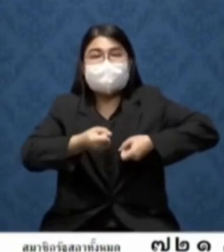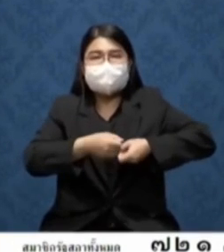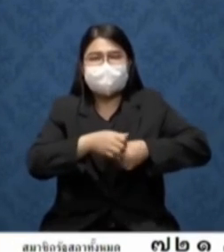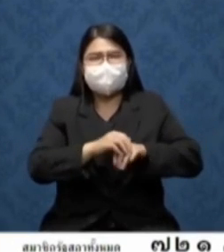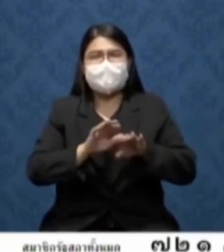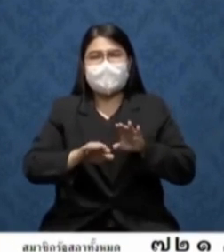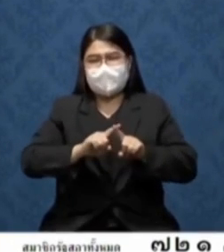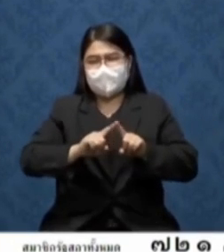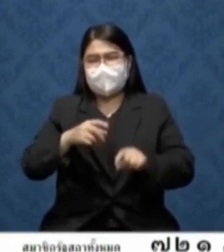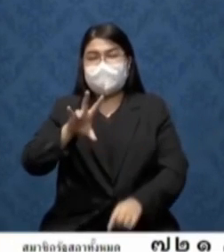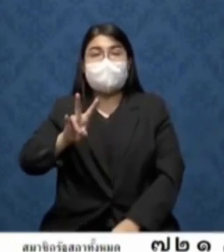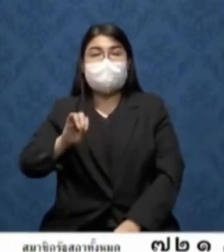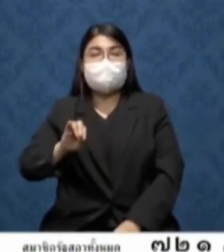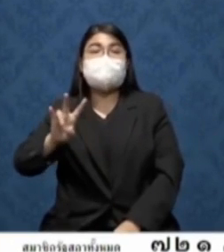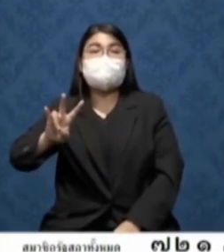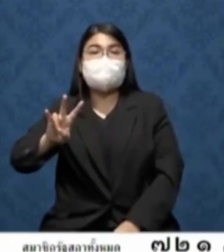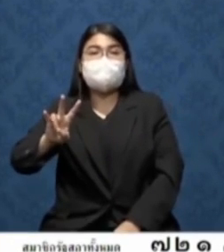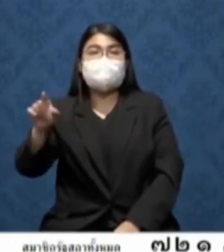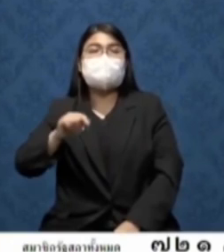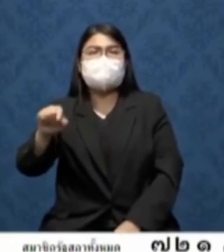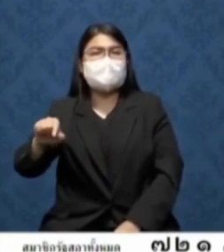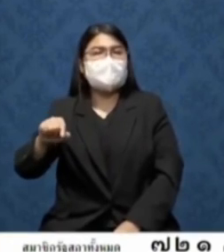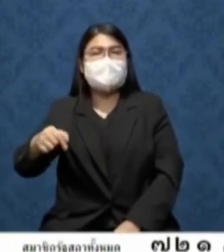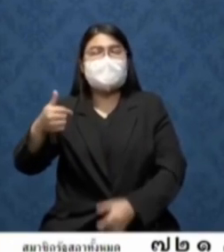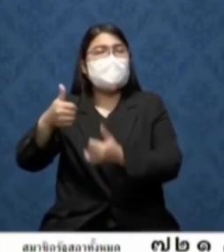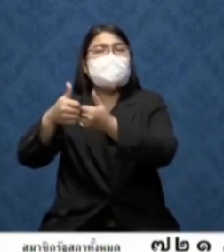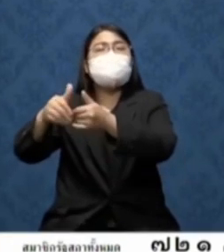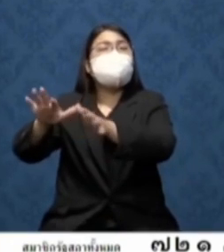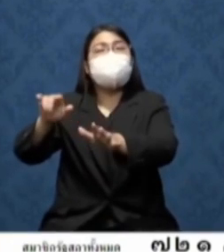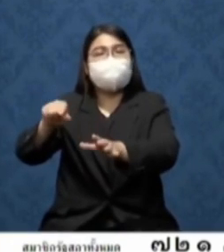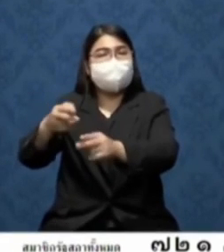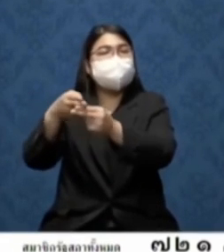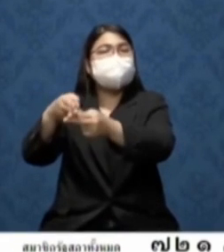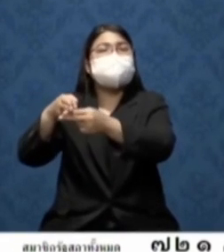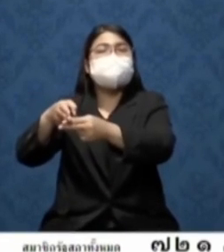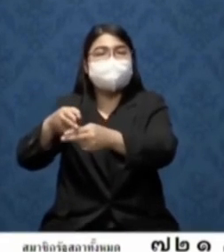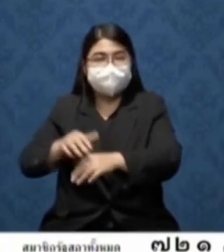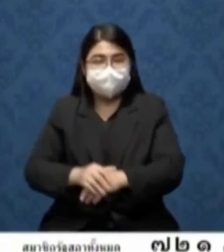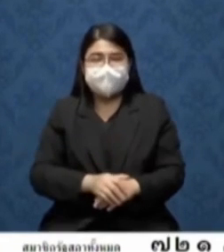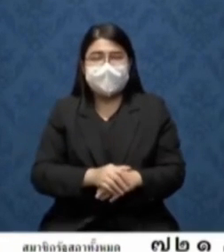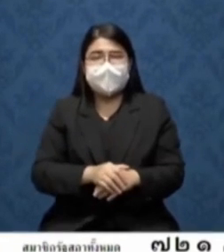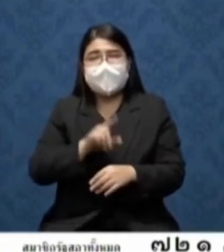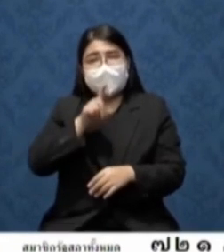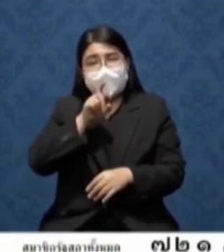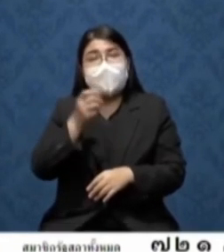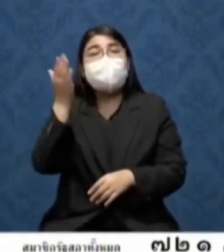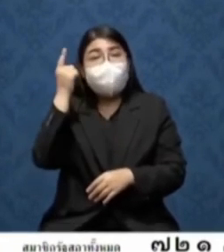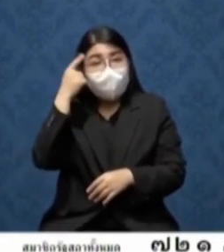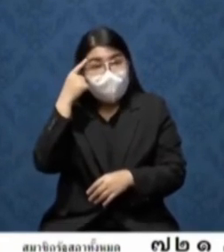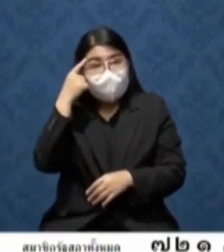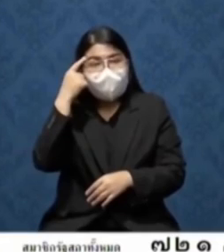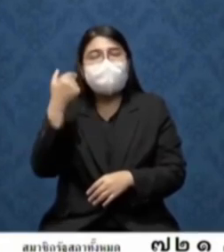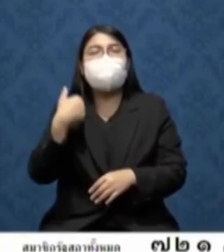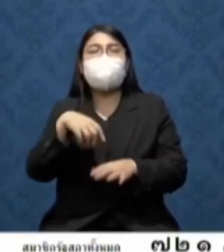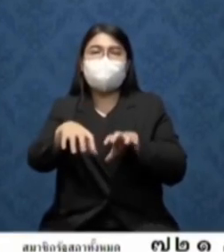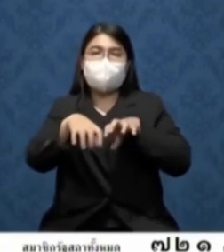77% ถูกปล่อยให้ทำการเกษตรตามยถากรรมท่านทราบหรือไม่ครับภายใต้การบริหาร